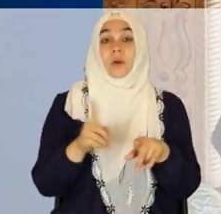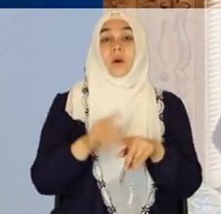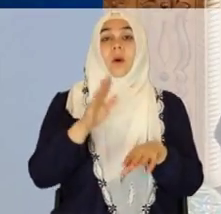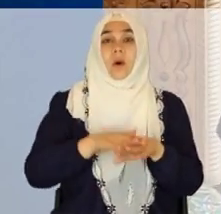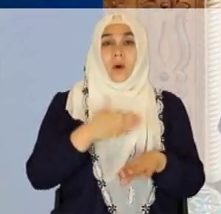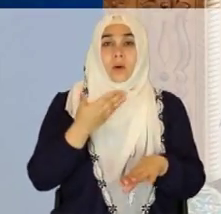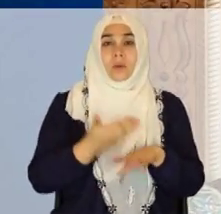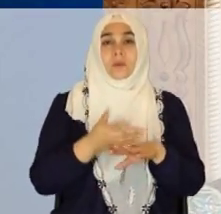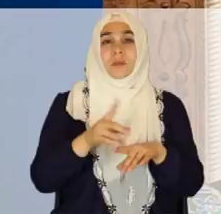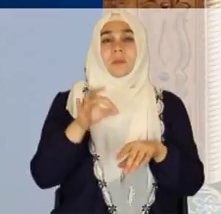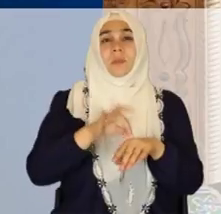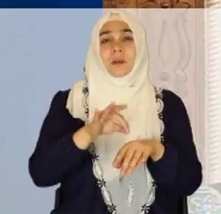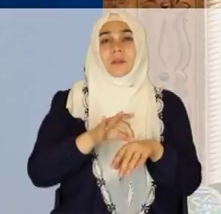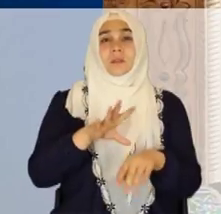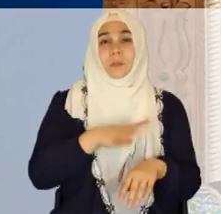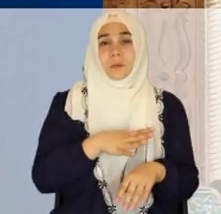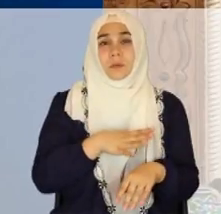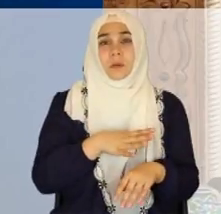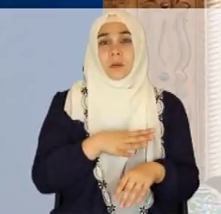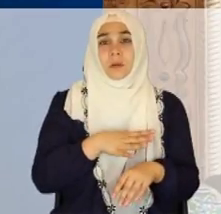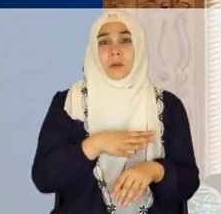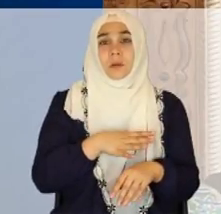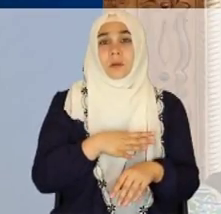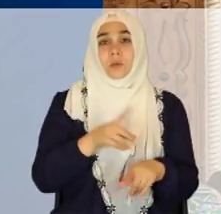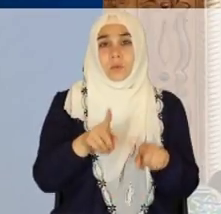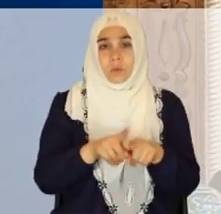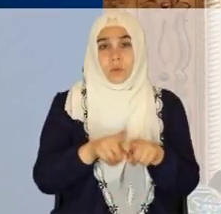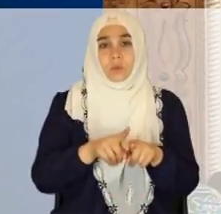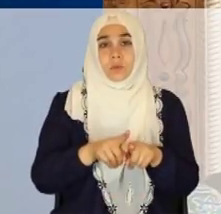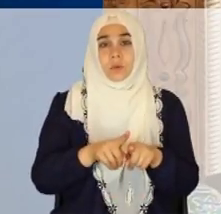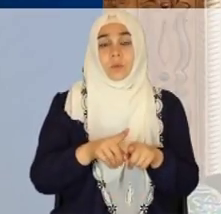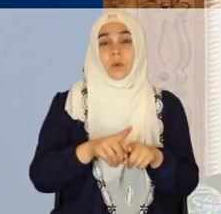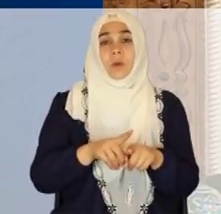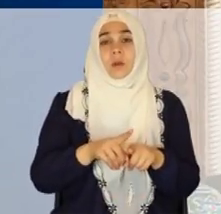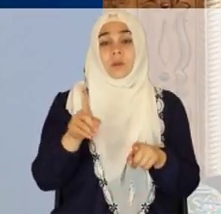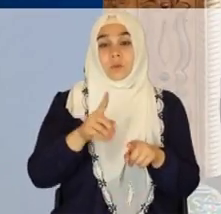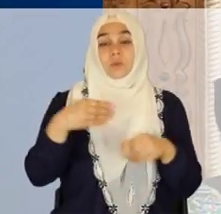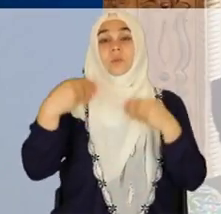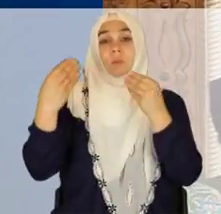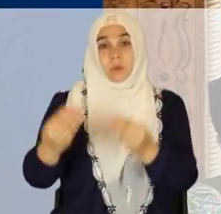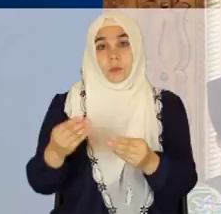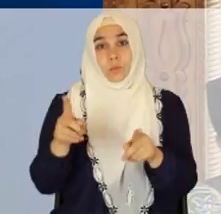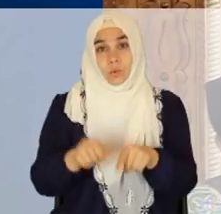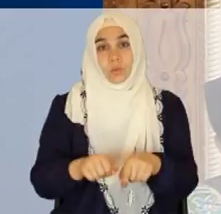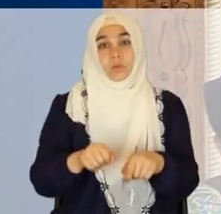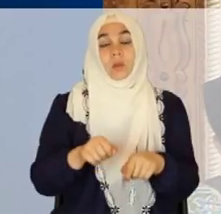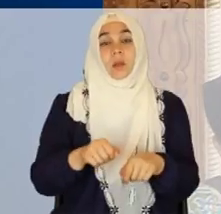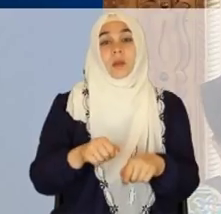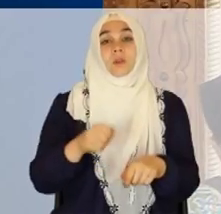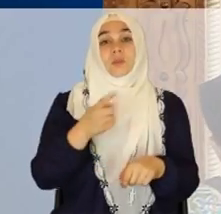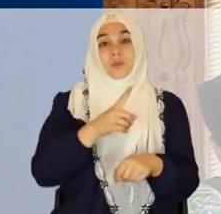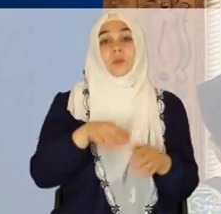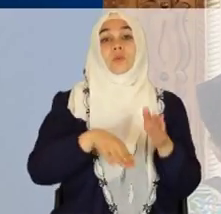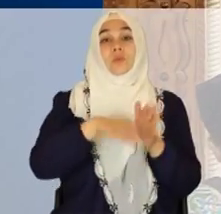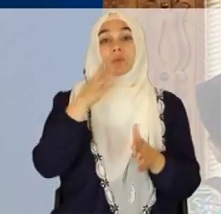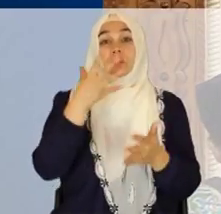Og'ir bir musibatga tushib qolgan odam. Bularni ham demak oldinga suriladi. Undan keyin afzal